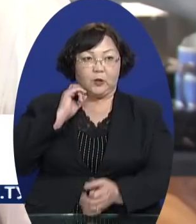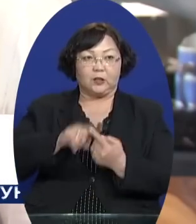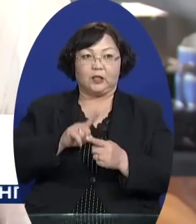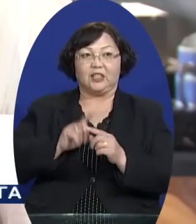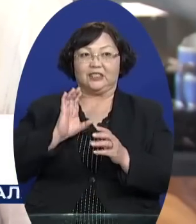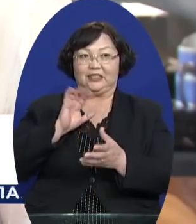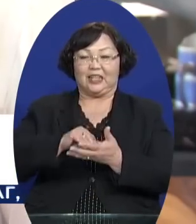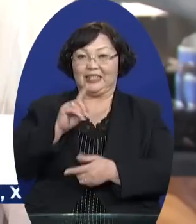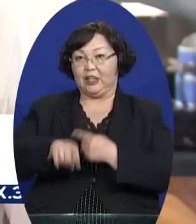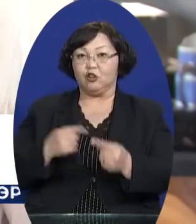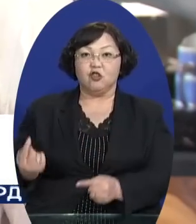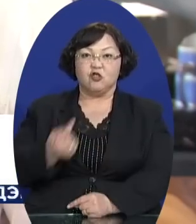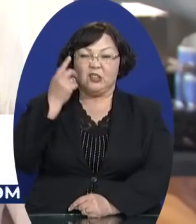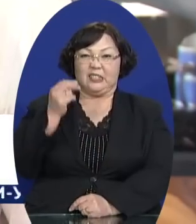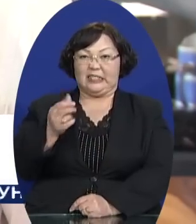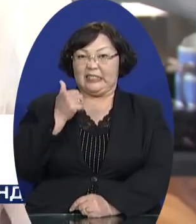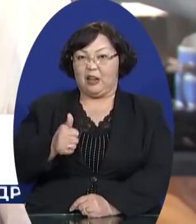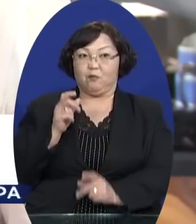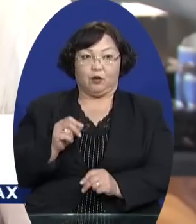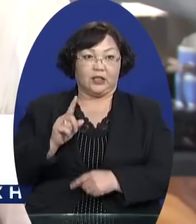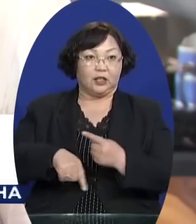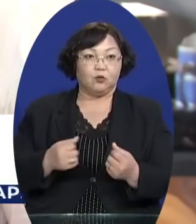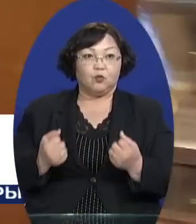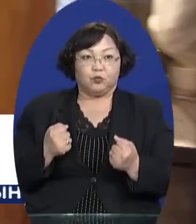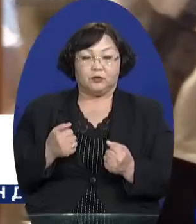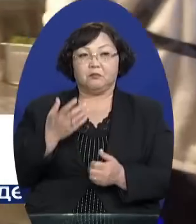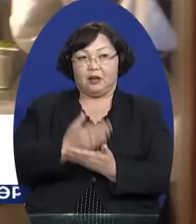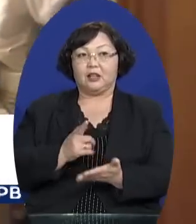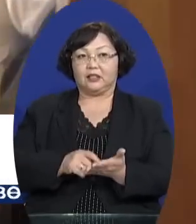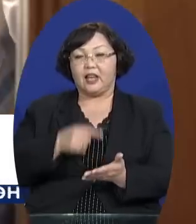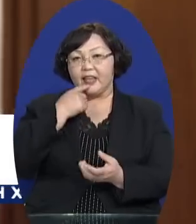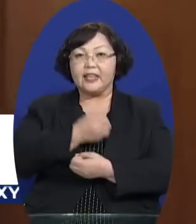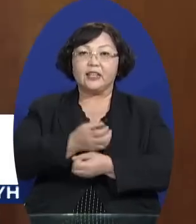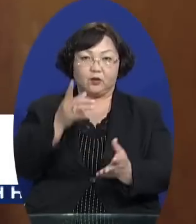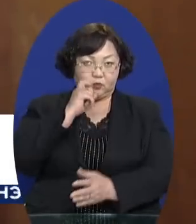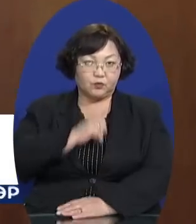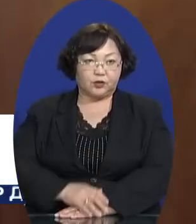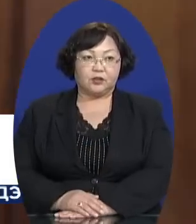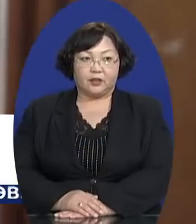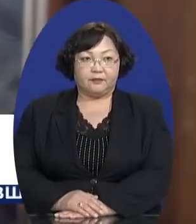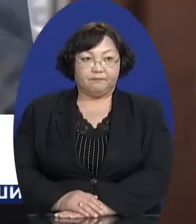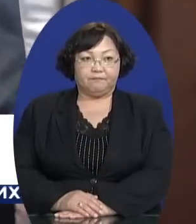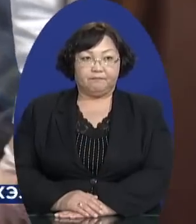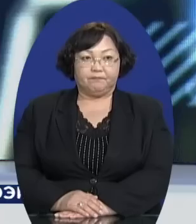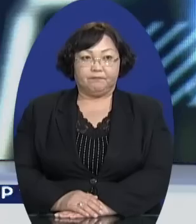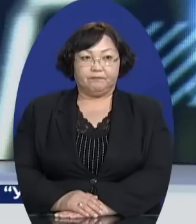илүү өндөр болгоё. Тэгээд илүү хүчтэй байцгаая гэж хэлмээр байна.